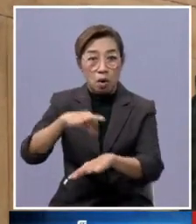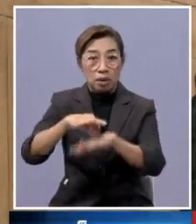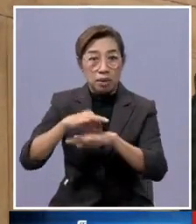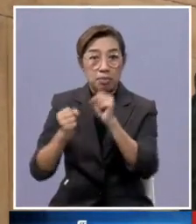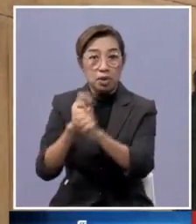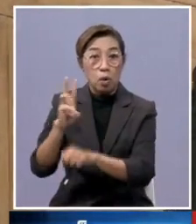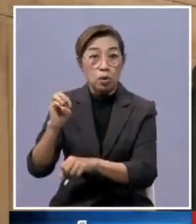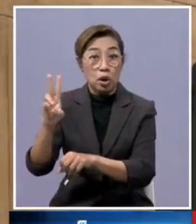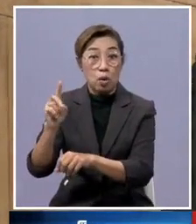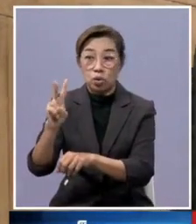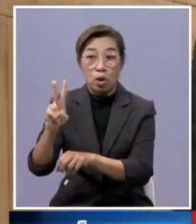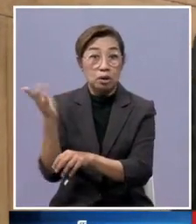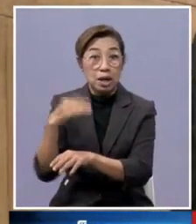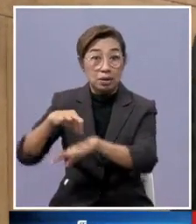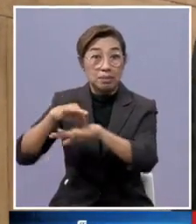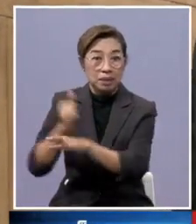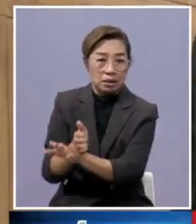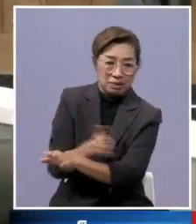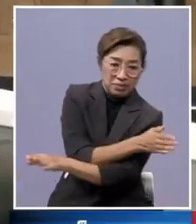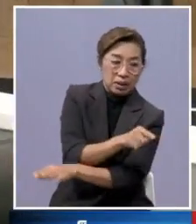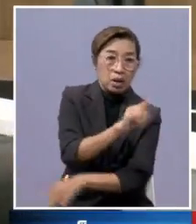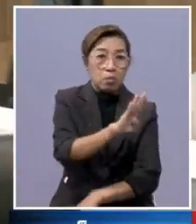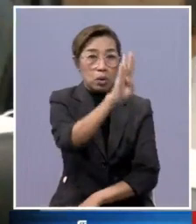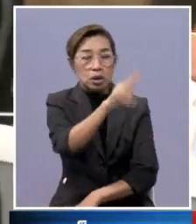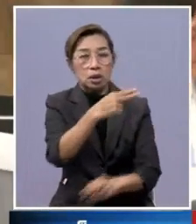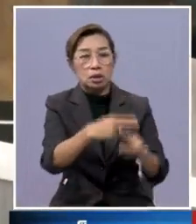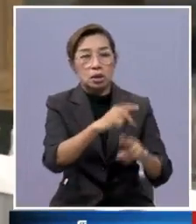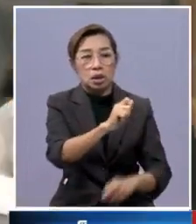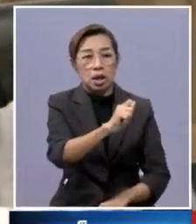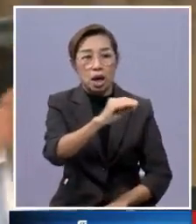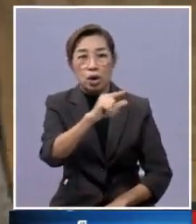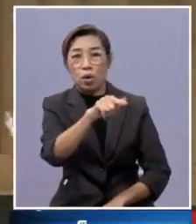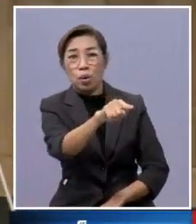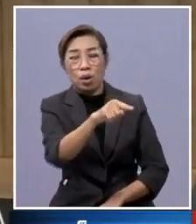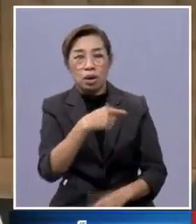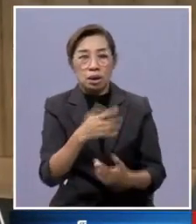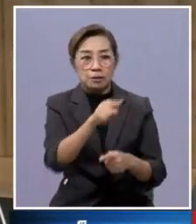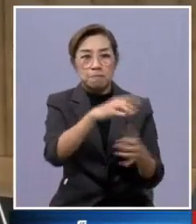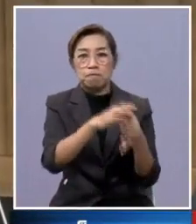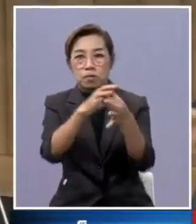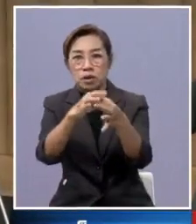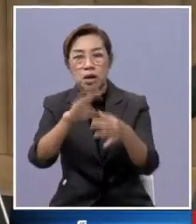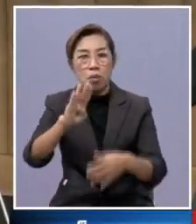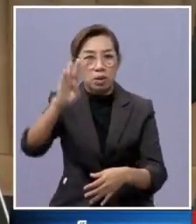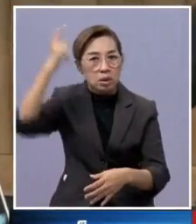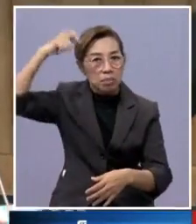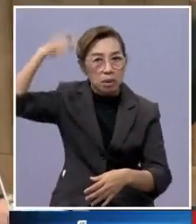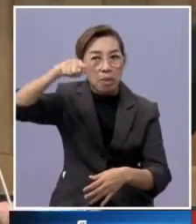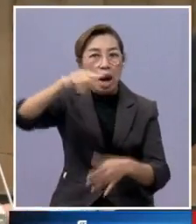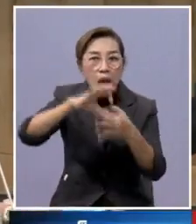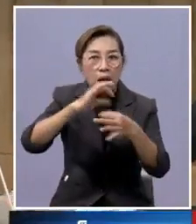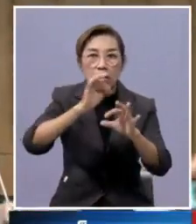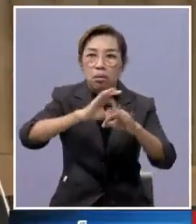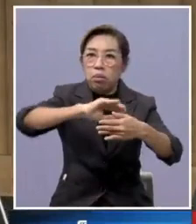ออกจากกรรมการหุ้นส่วนแล้วก็ไม่ได้เกี่ยวข้องกับบริษัทอกรุ๊ปที่โยงกับนักธุรกิจชาวเมียนมาร์แล้วไปพัวพันกับเรื่องของ